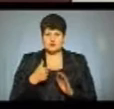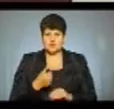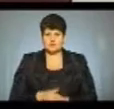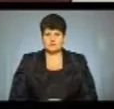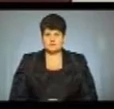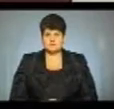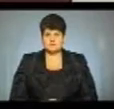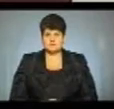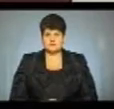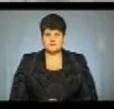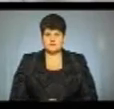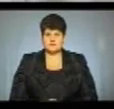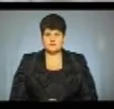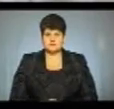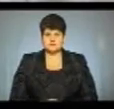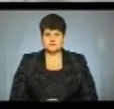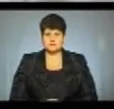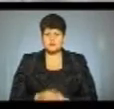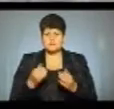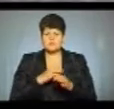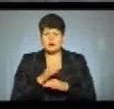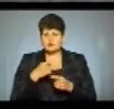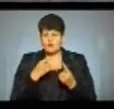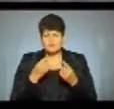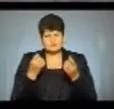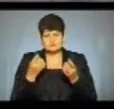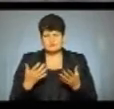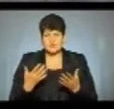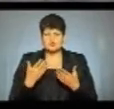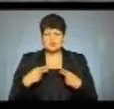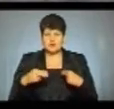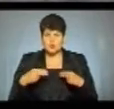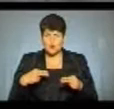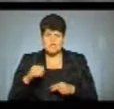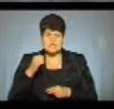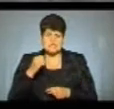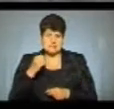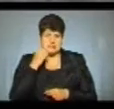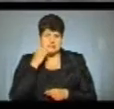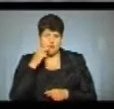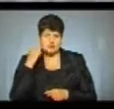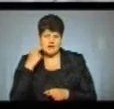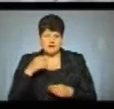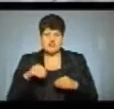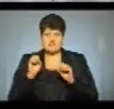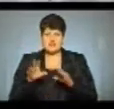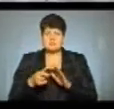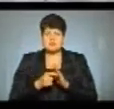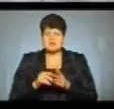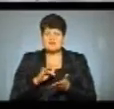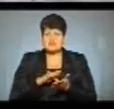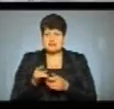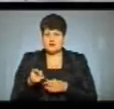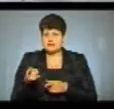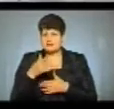року. Мій проект говорить дуже просту річ. Якщо ти торгуєш з москалями і віддаєш приміщення в центрі міста Тернополя, ти